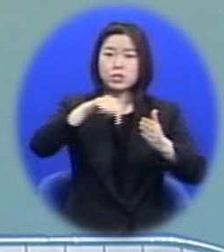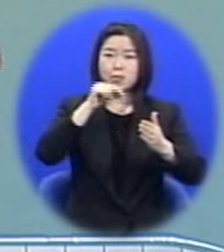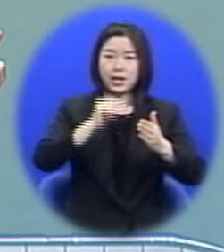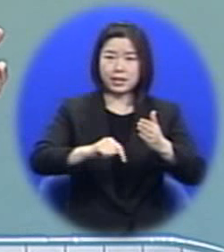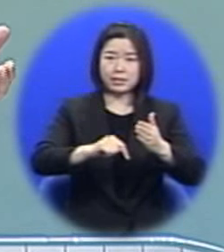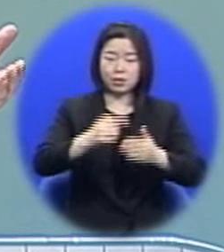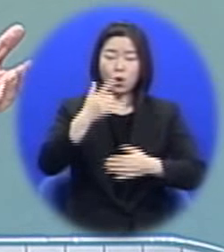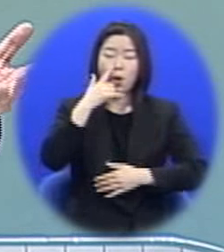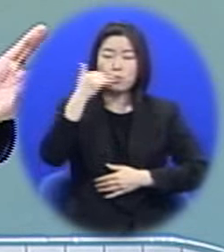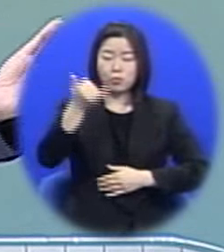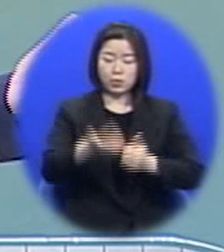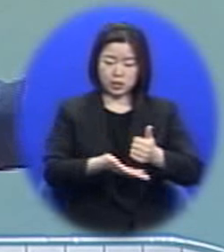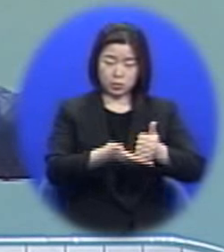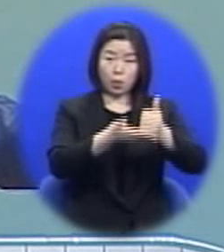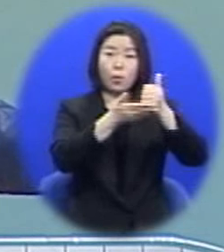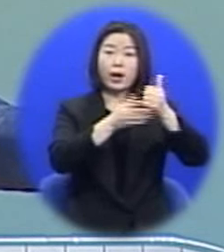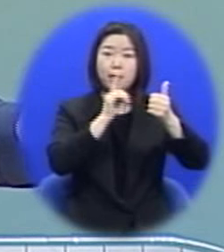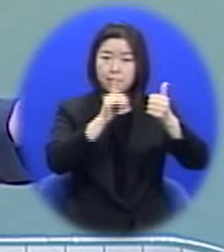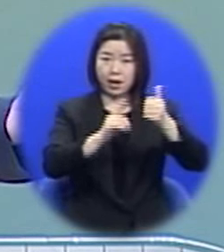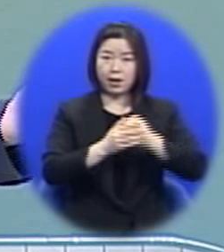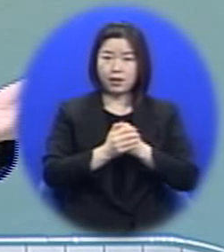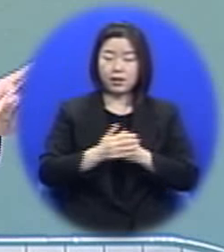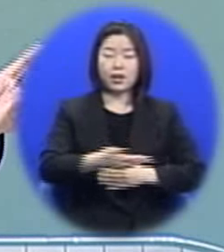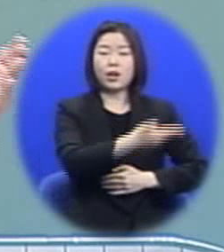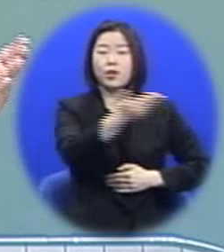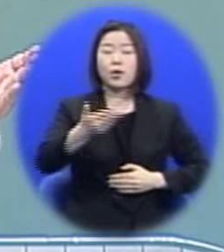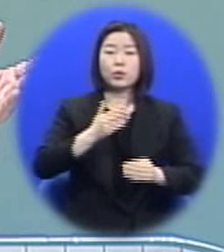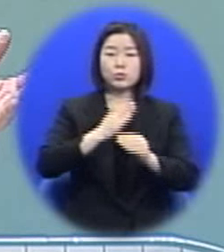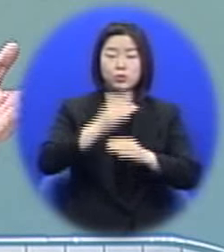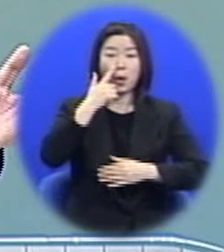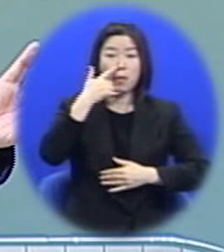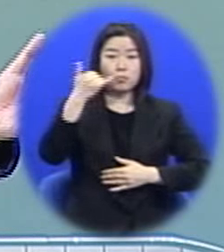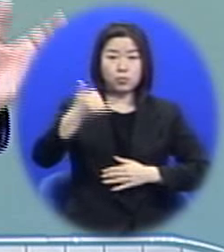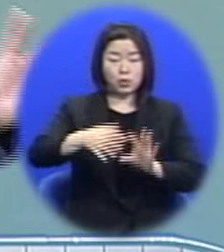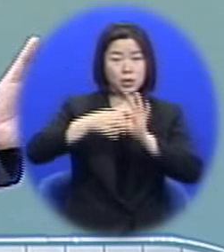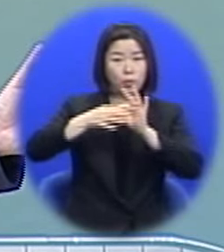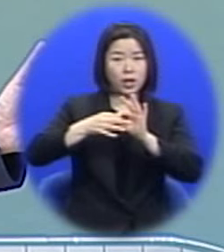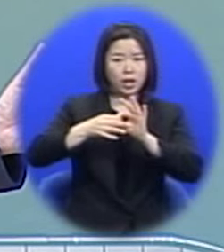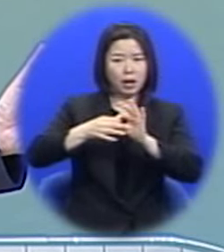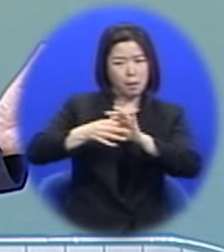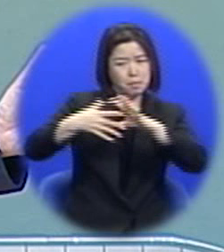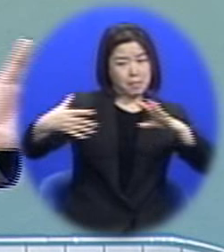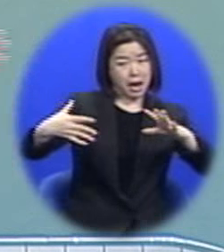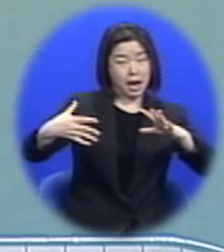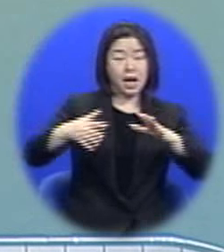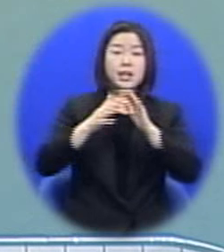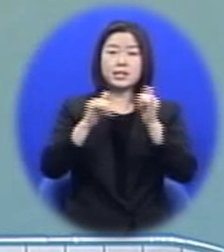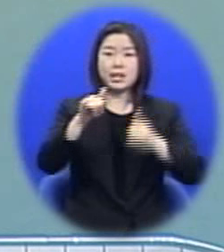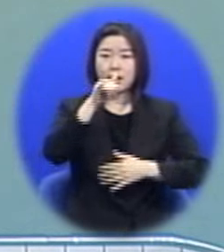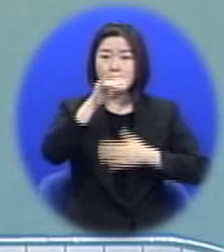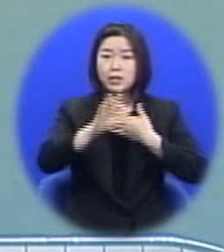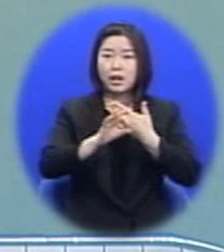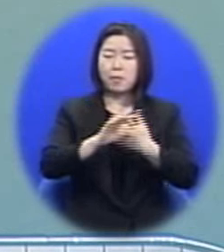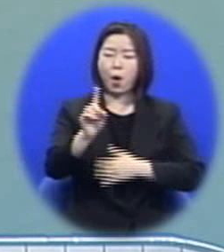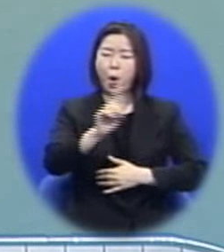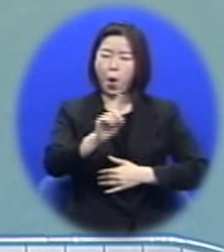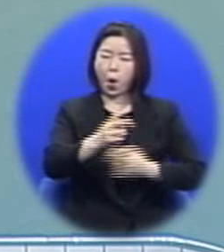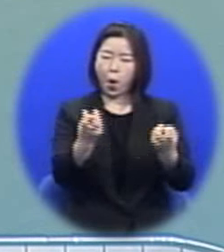혹시 여러분 중에 부모님과의 관계가 지금 깨어져 있는 분이 계시다면 어떤